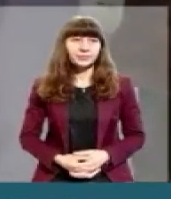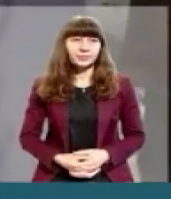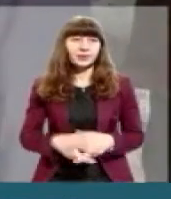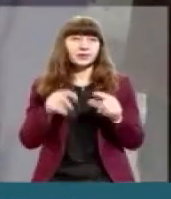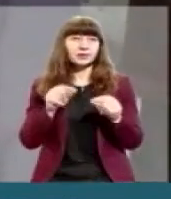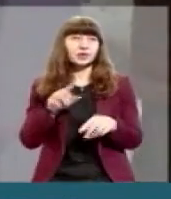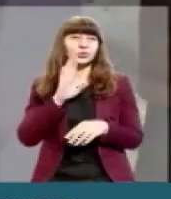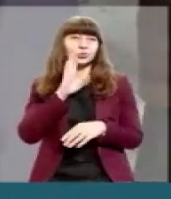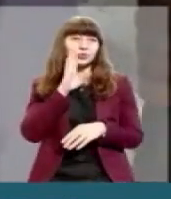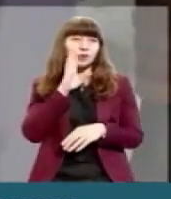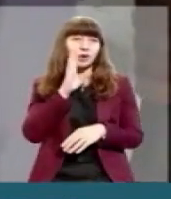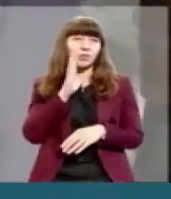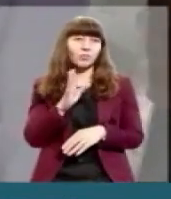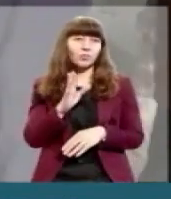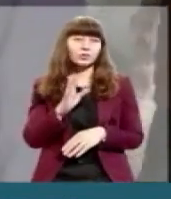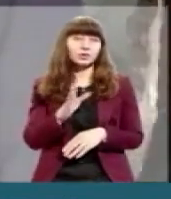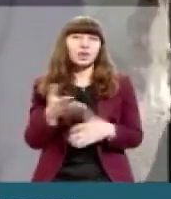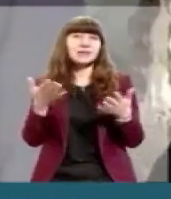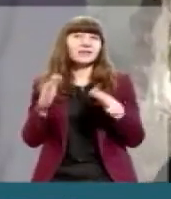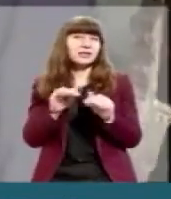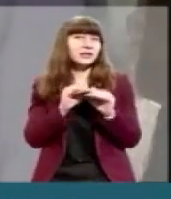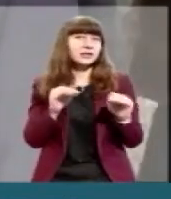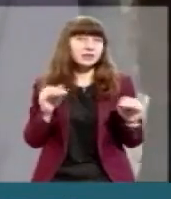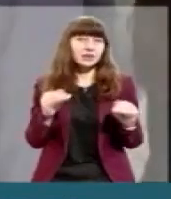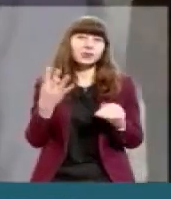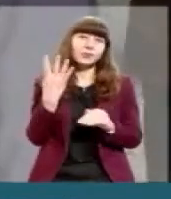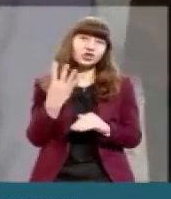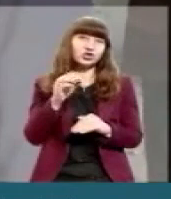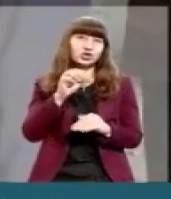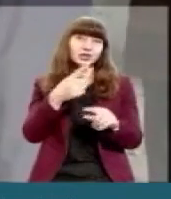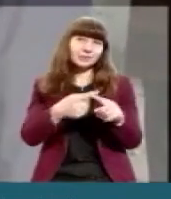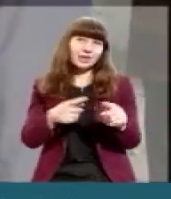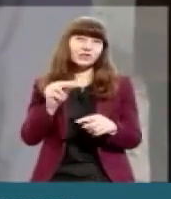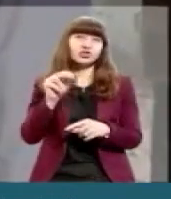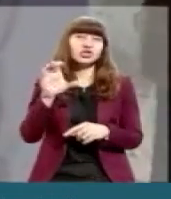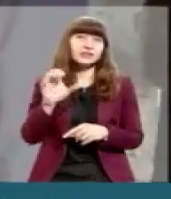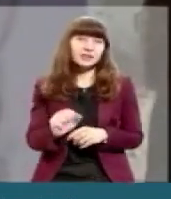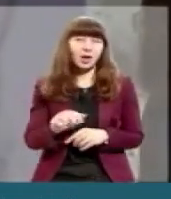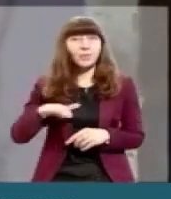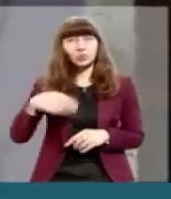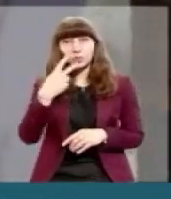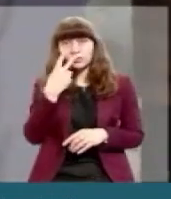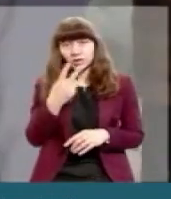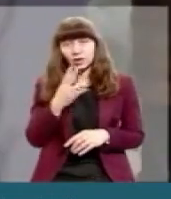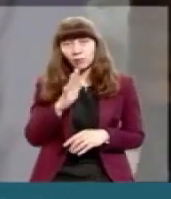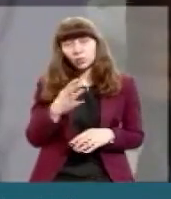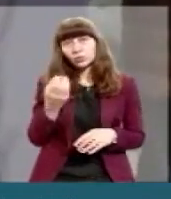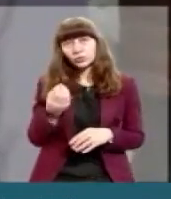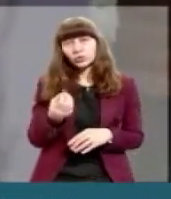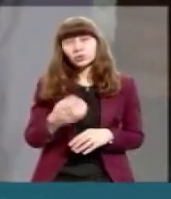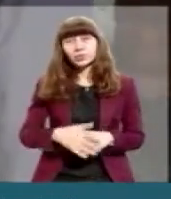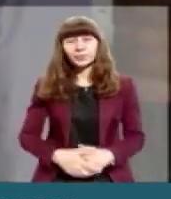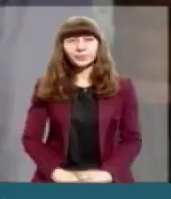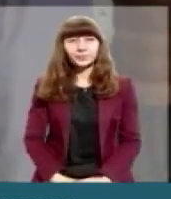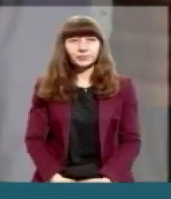Здесь с утра будут находиться дети. Сейчас пока принято решение о 4,5 часах пребывания в этом